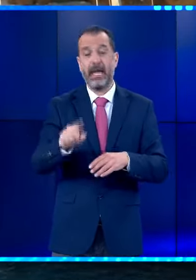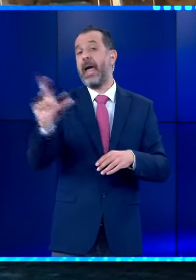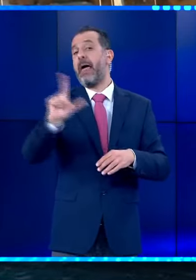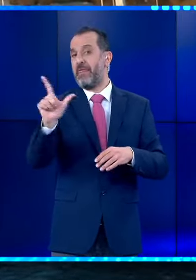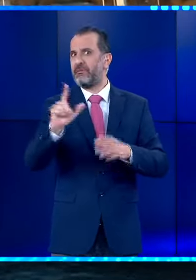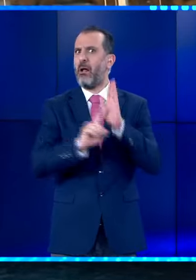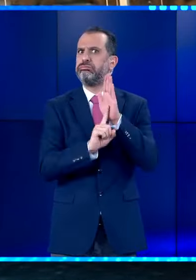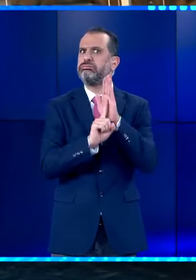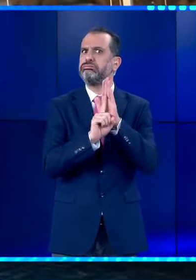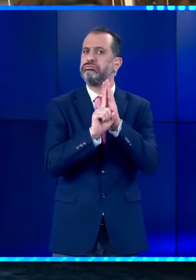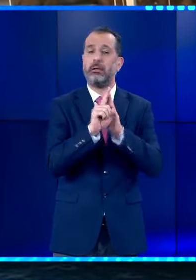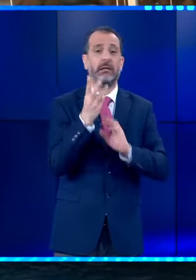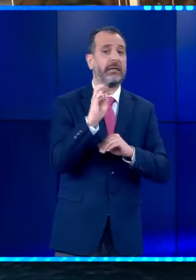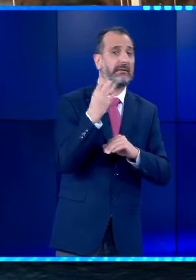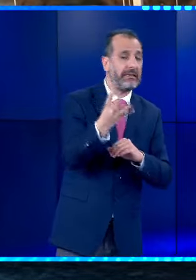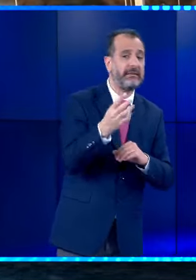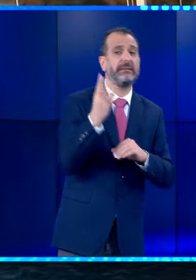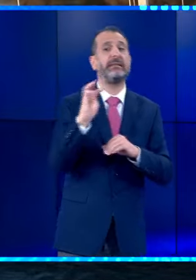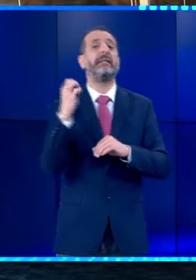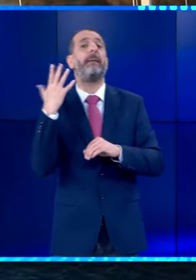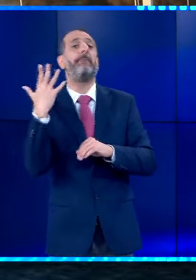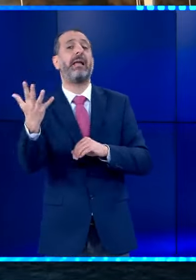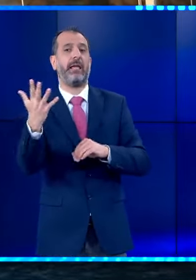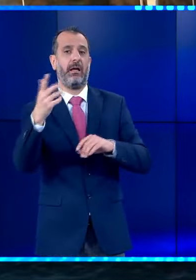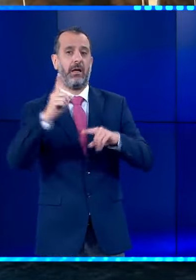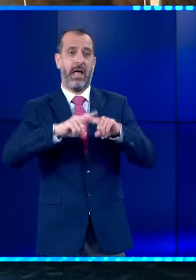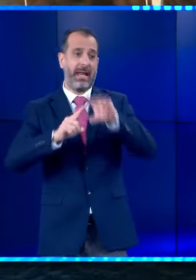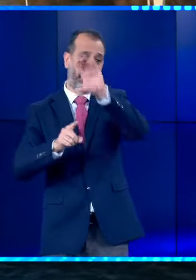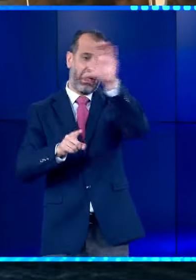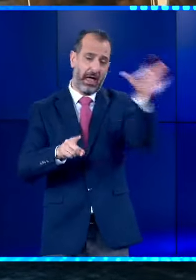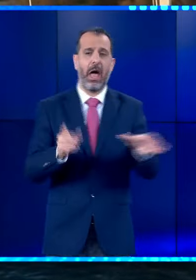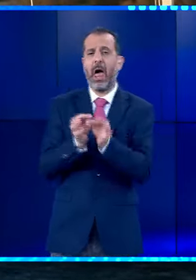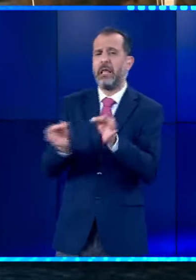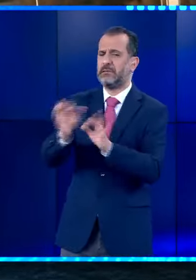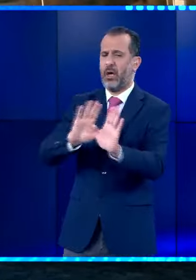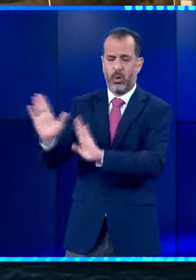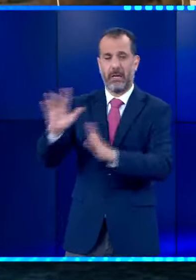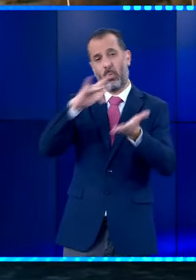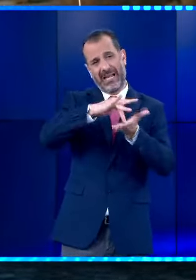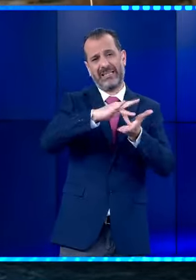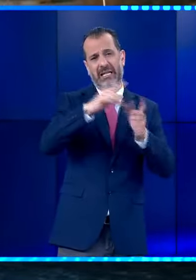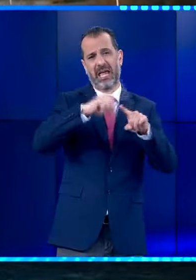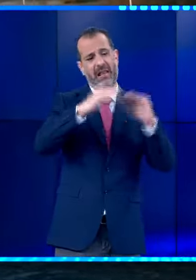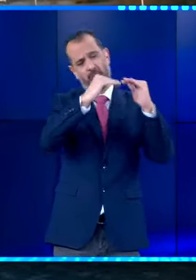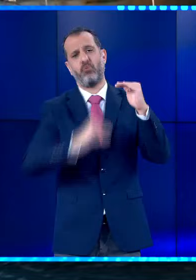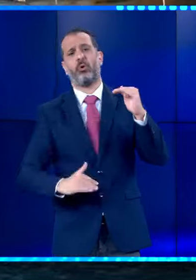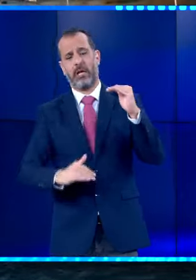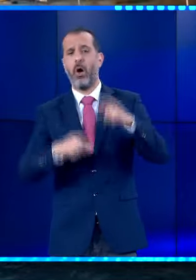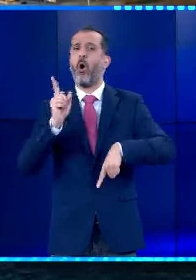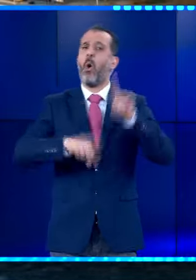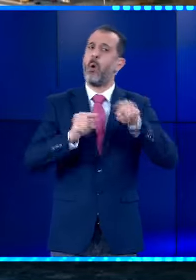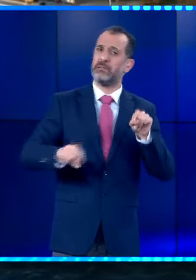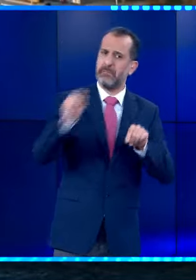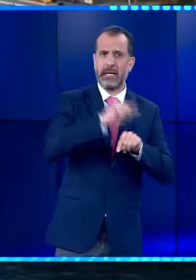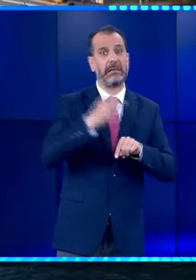να ανεβαίνει και άλλο, να φτάνει τους 34 με 35 βαθμούς στα υπηρετικά από την κεντρική Ελλάδα και νοτιότερα και κατά τόπους μάλιστα δεν αποκλείονται